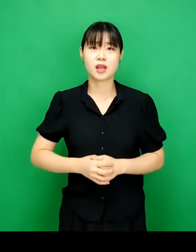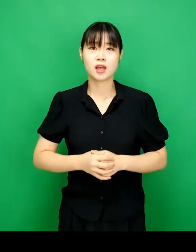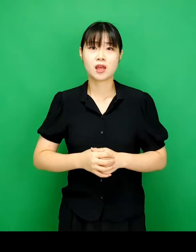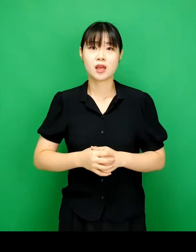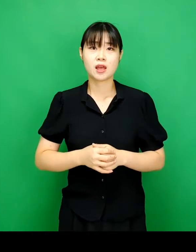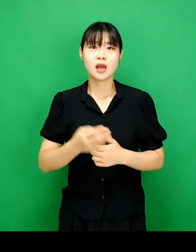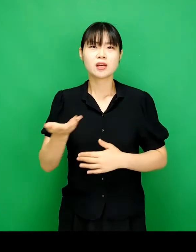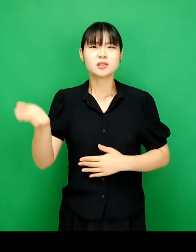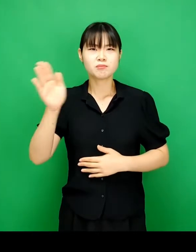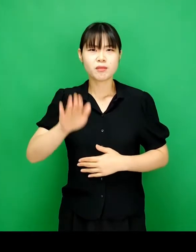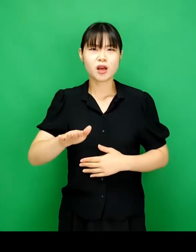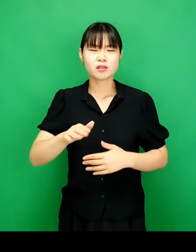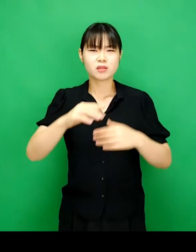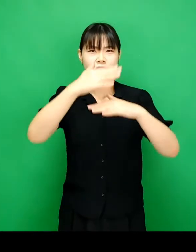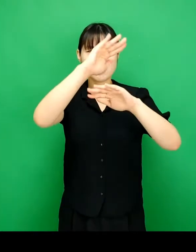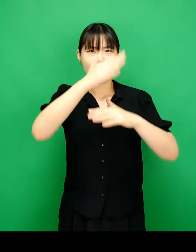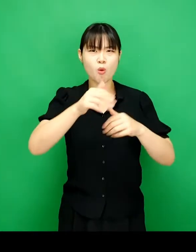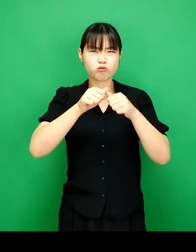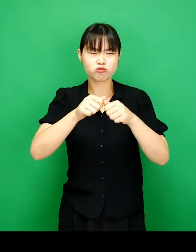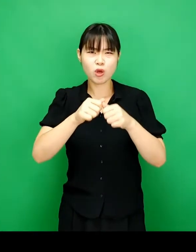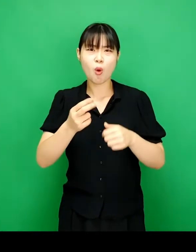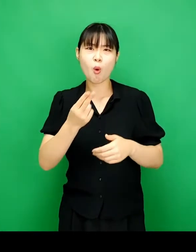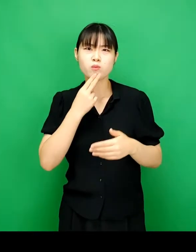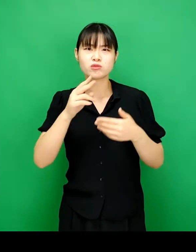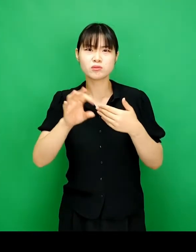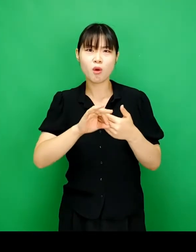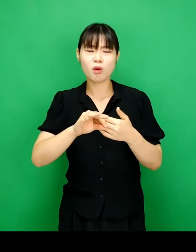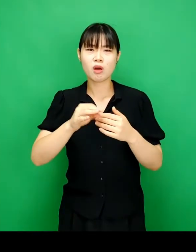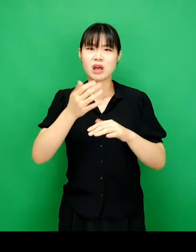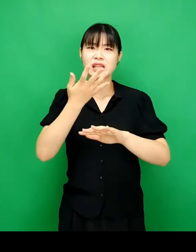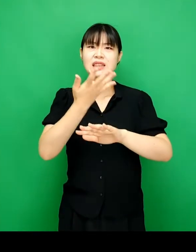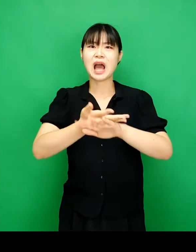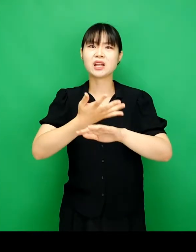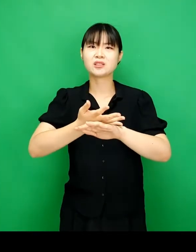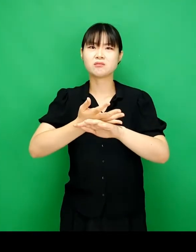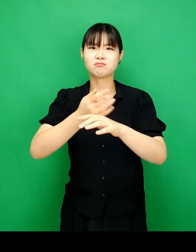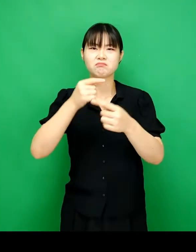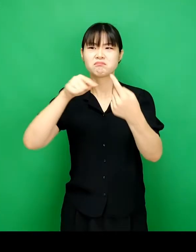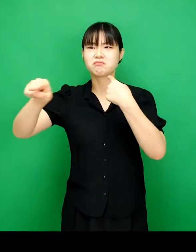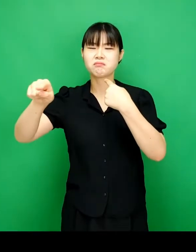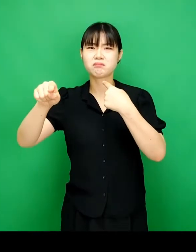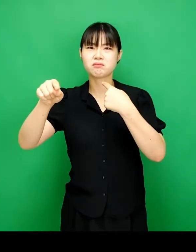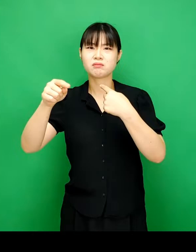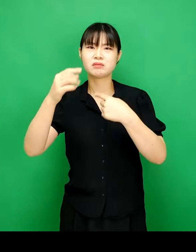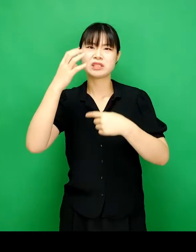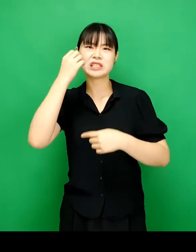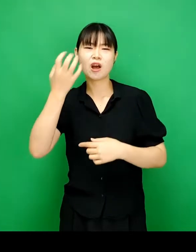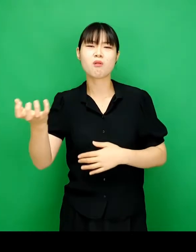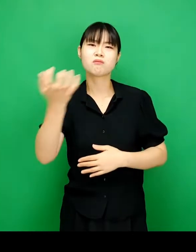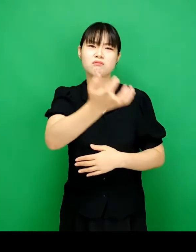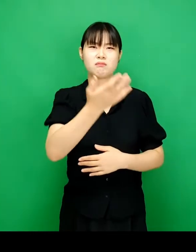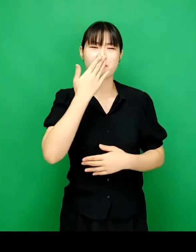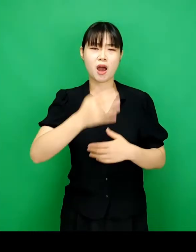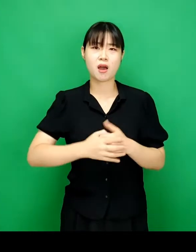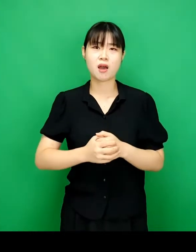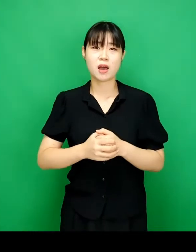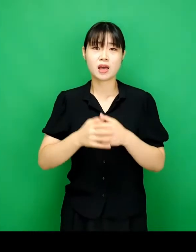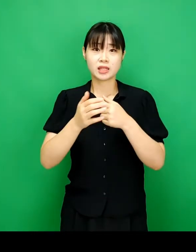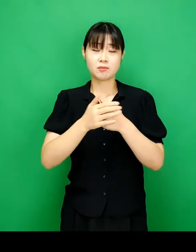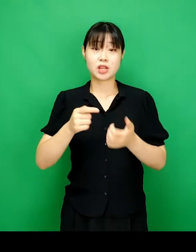합니다. 하지만 역시 내용이 구체적이지 않으면 자칫 다른 기관으로 이송될 수